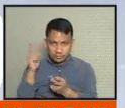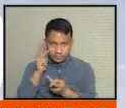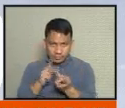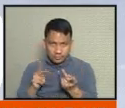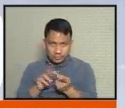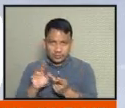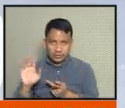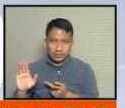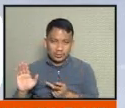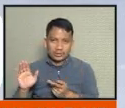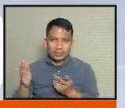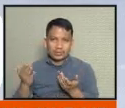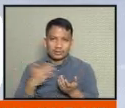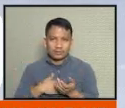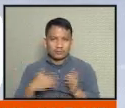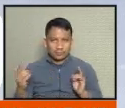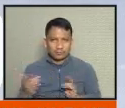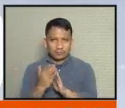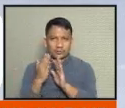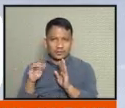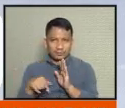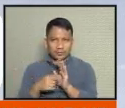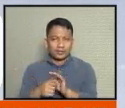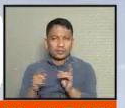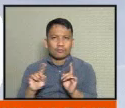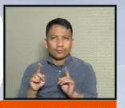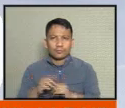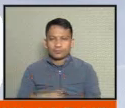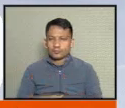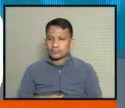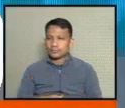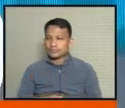pinaka-purpose ng pagkaharap-harap?